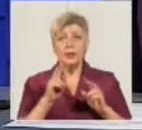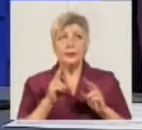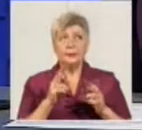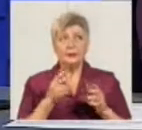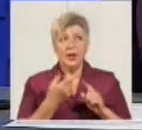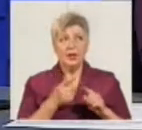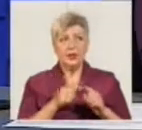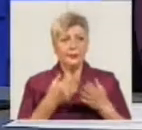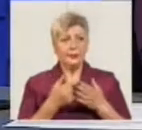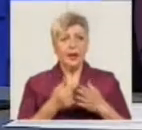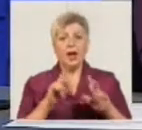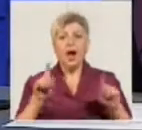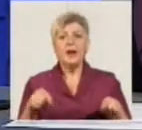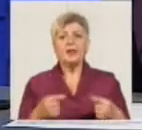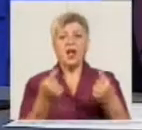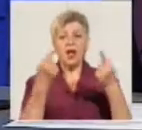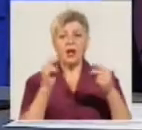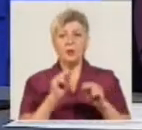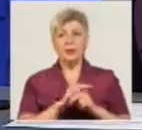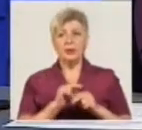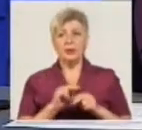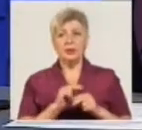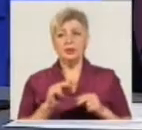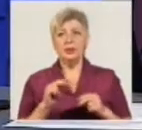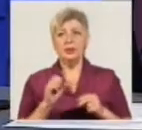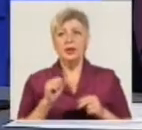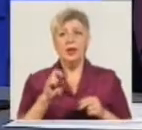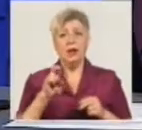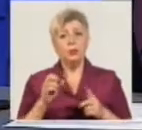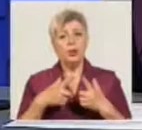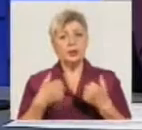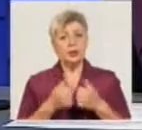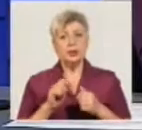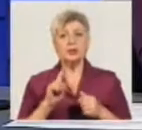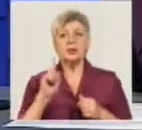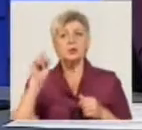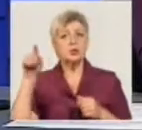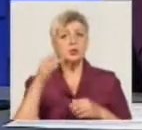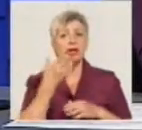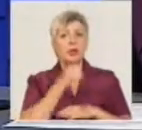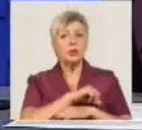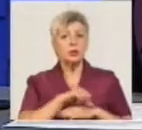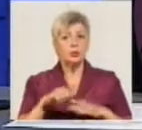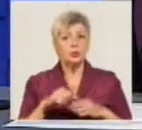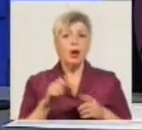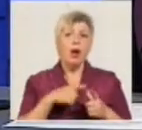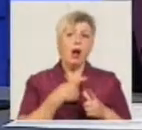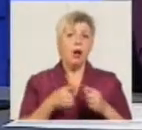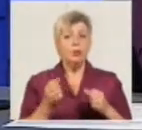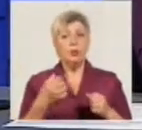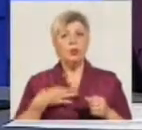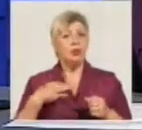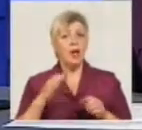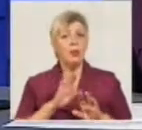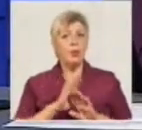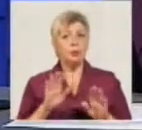реабілітація. Тобто або організації за кордоном, або небайдужі люди,